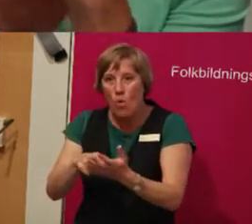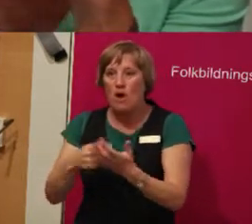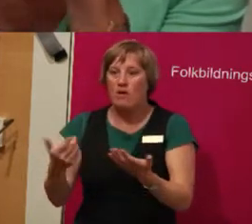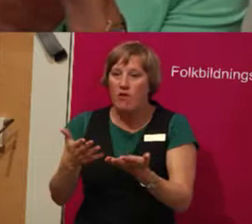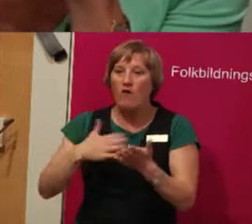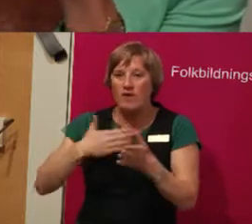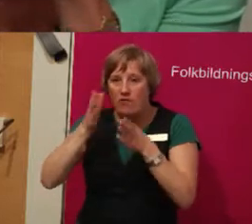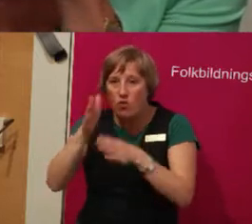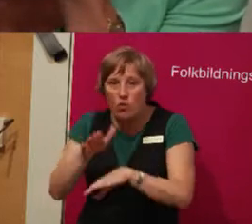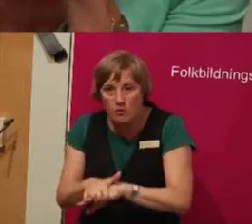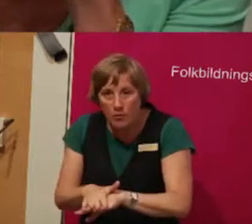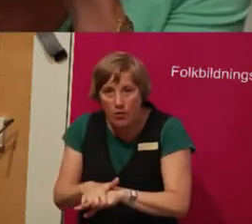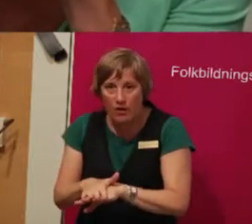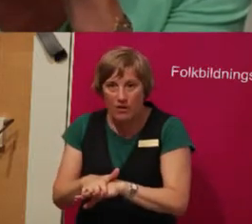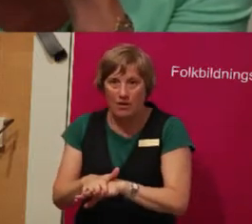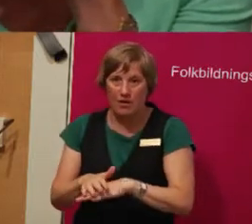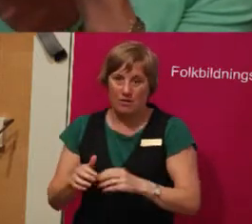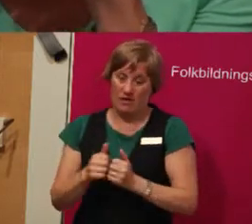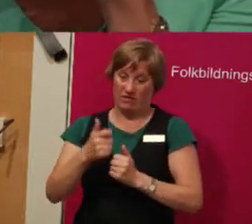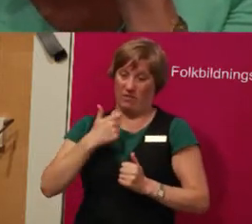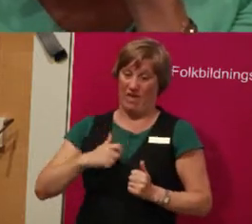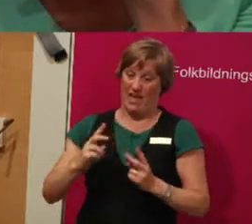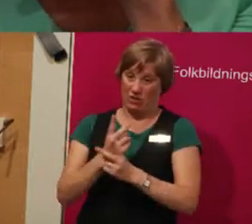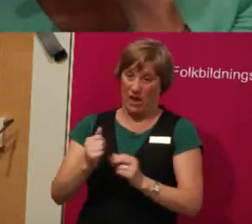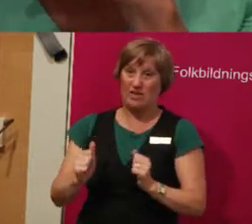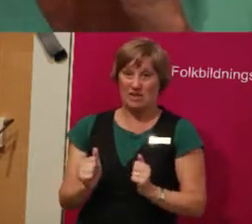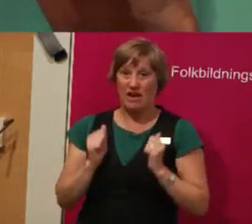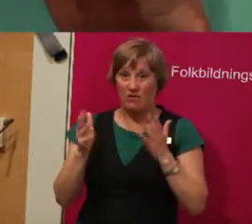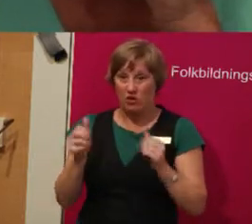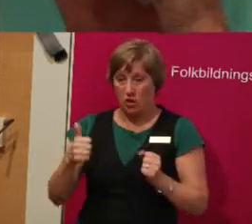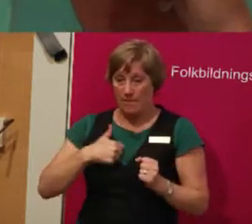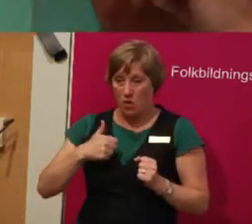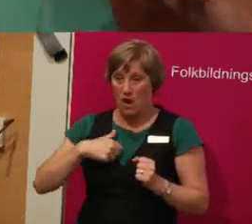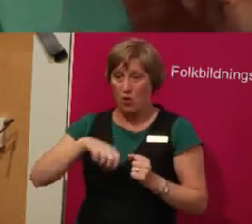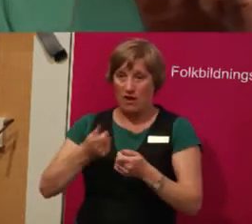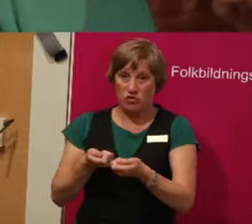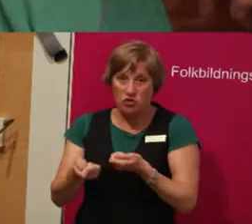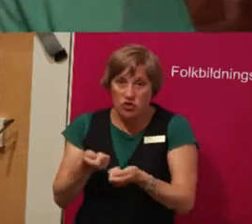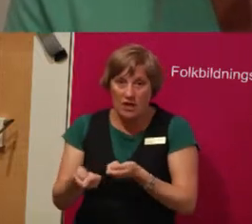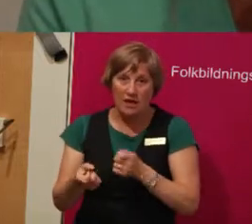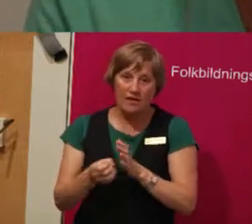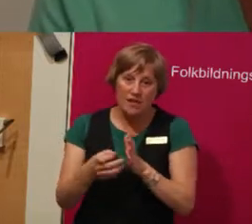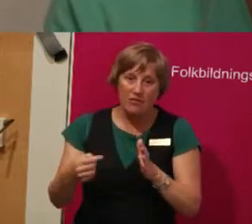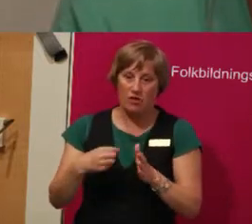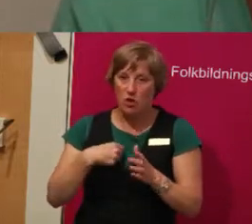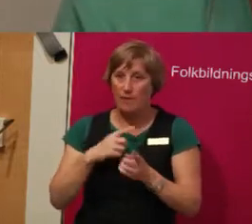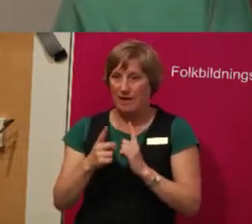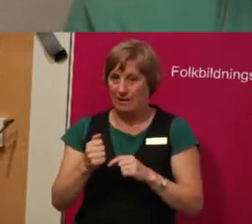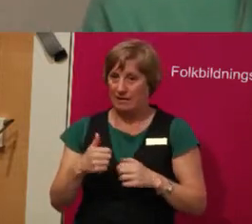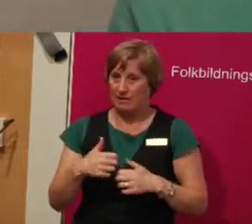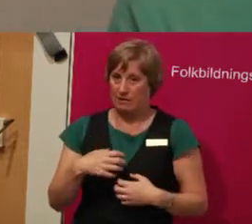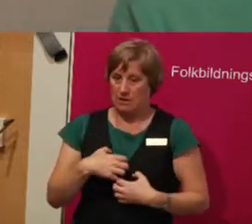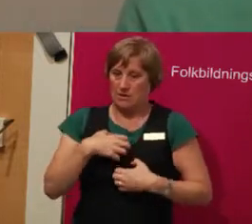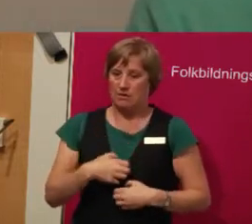göra det i alla delar. Men för mig så är det helt självklart och därför så blir jag ju lite förfärad när jag ser litteraturutredningen som kom i